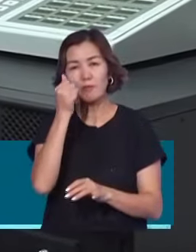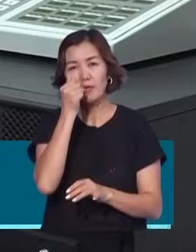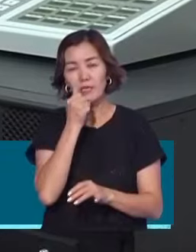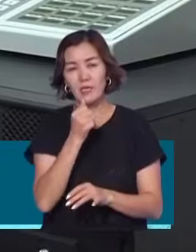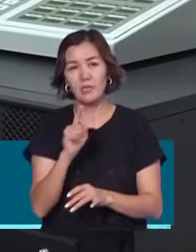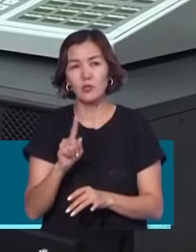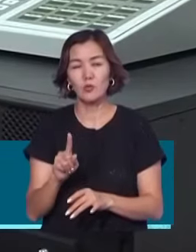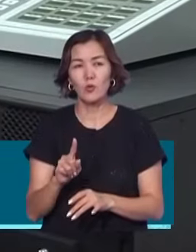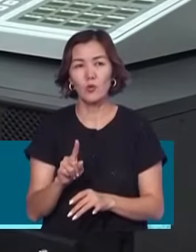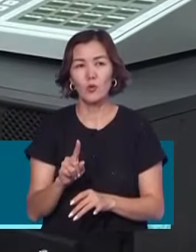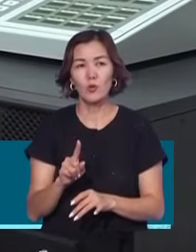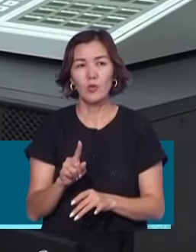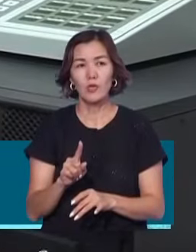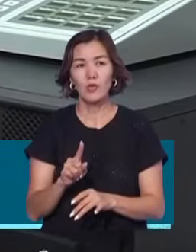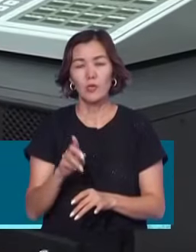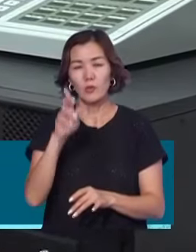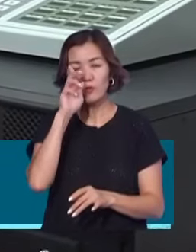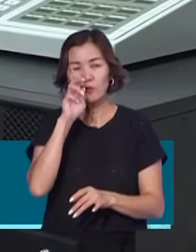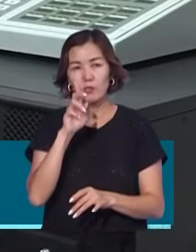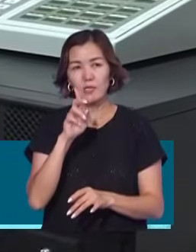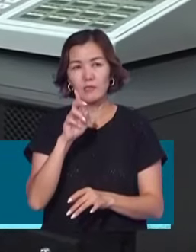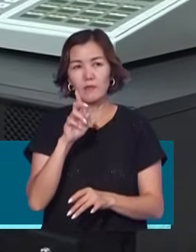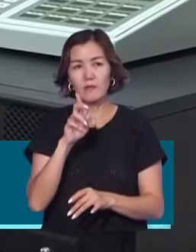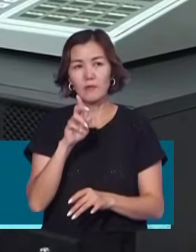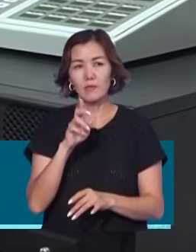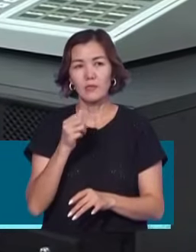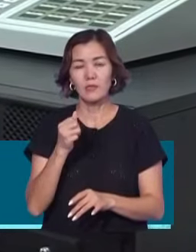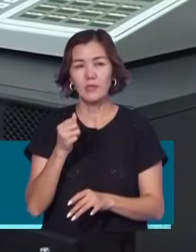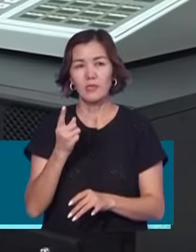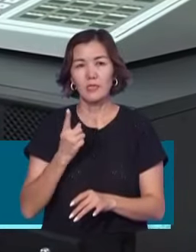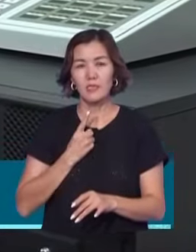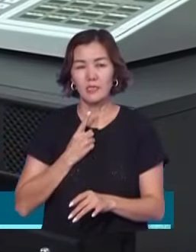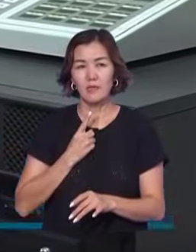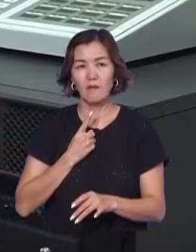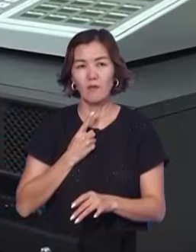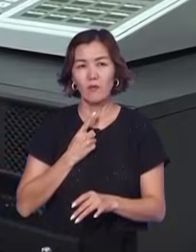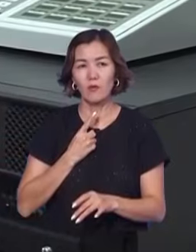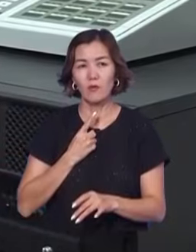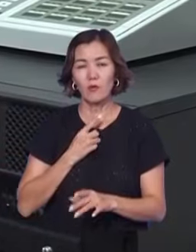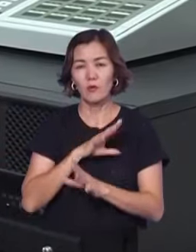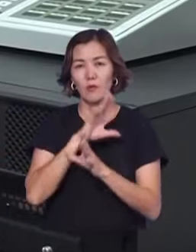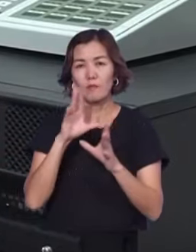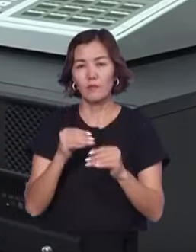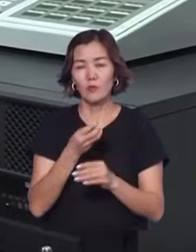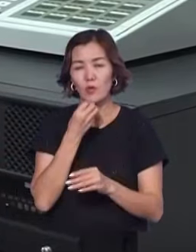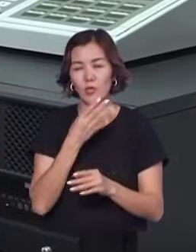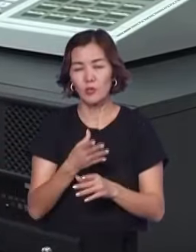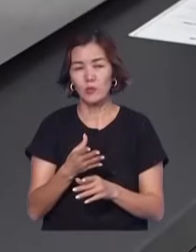что государство, то, что отправили на такую заставу. Здесь все хорошо,